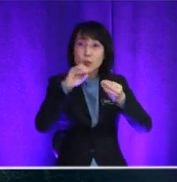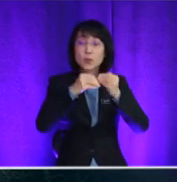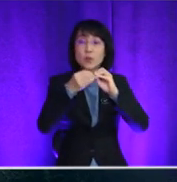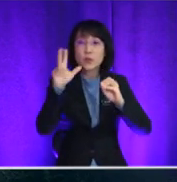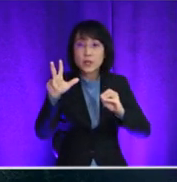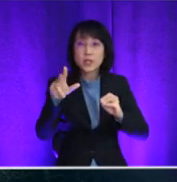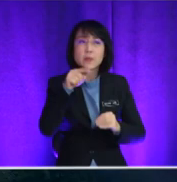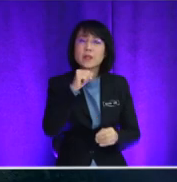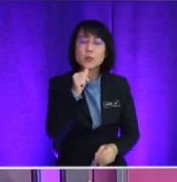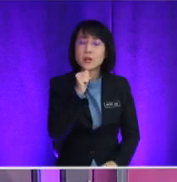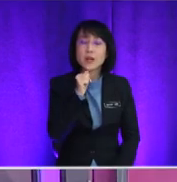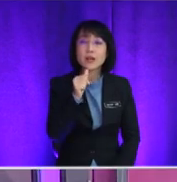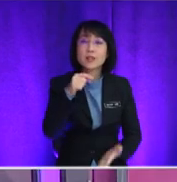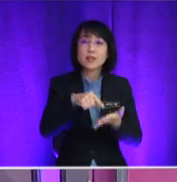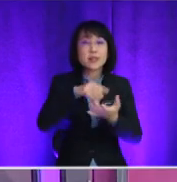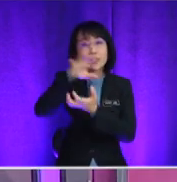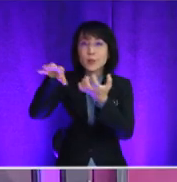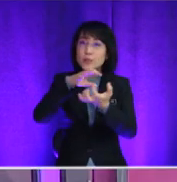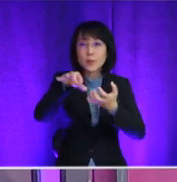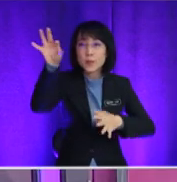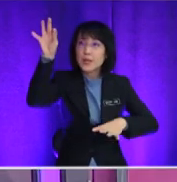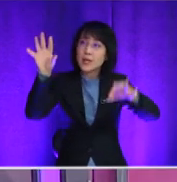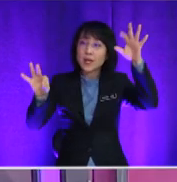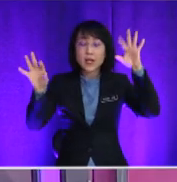bukan urutan dia hanya menanyakan peraturan